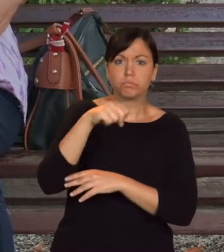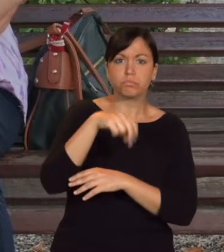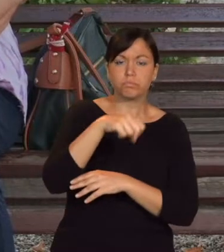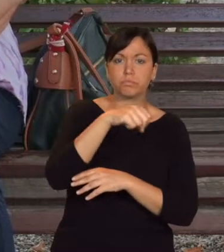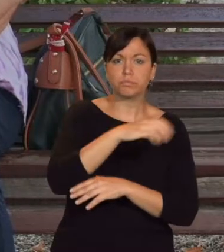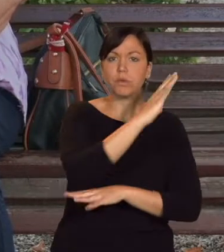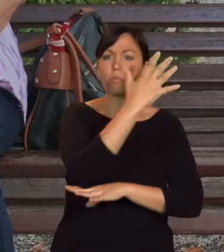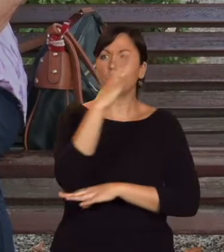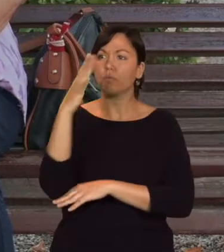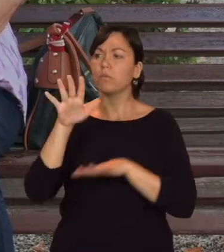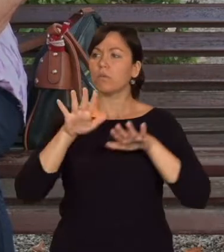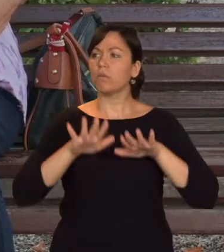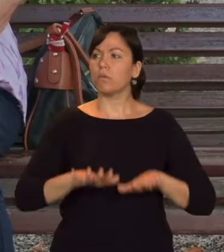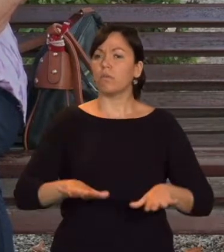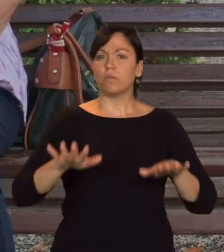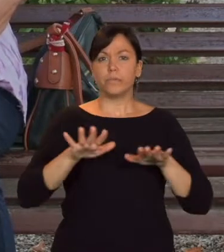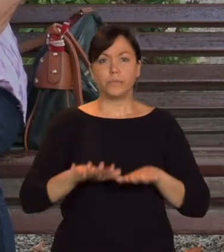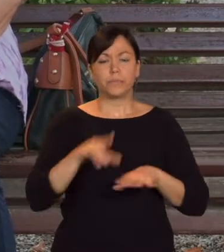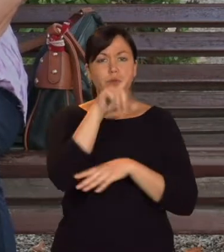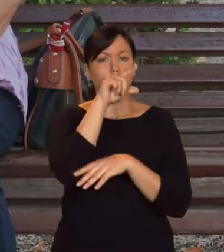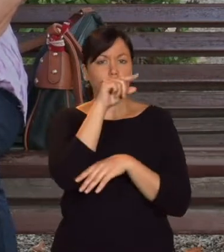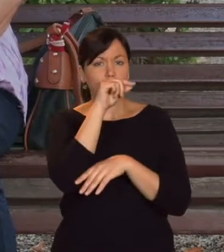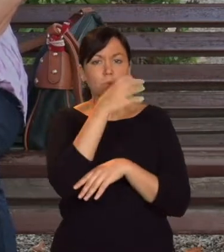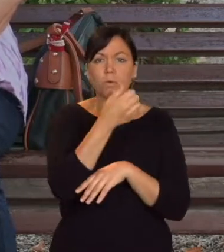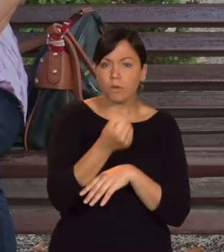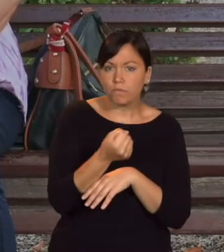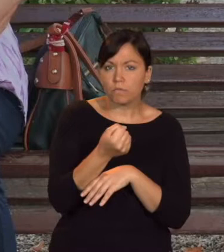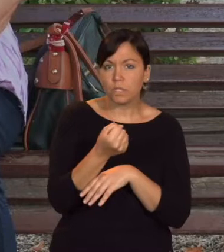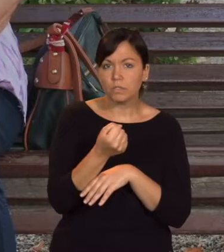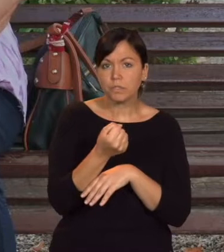aquesta tranquil·litat que dona el bosc, amb els seus ocells.